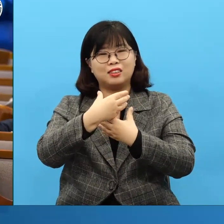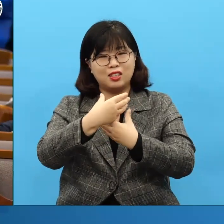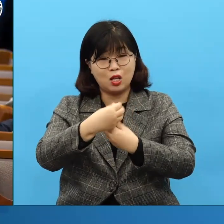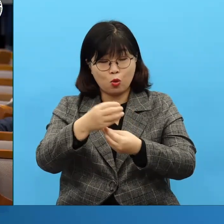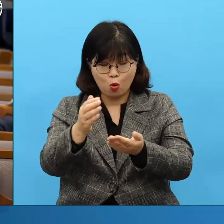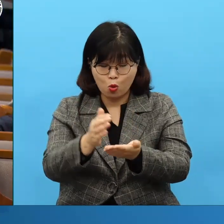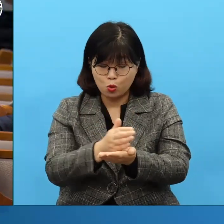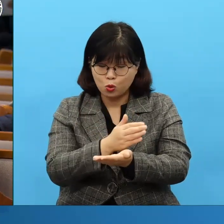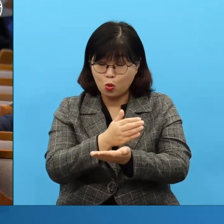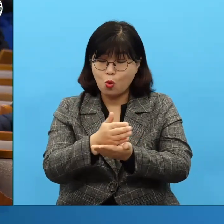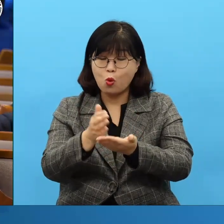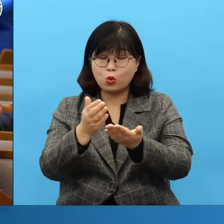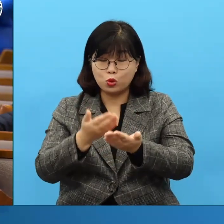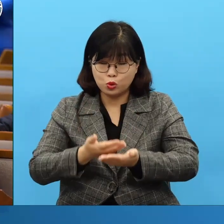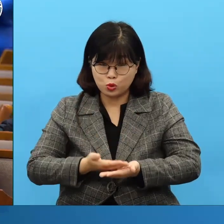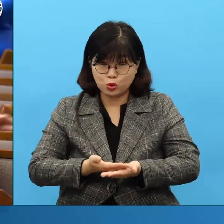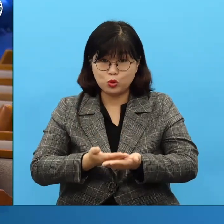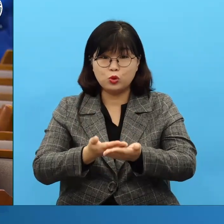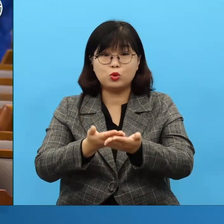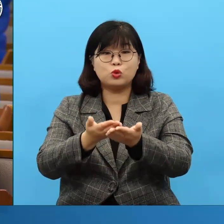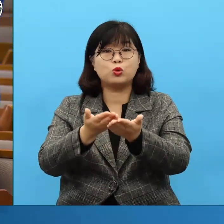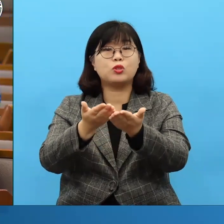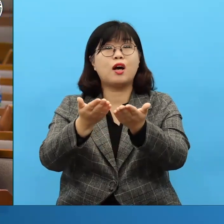평안을 골고루